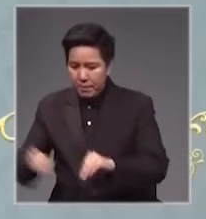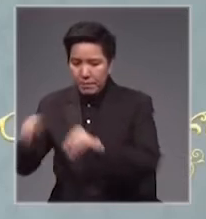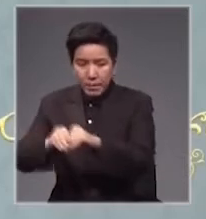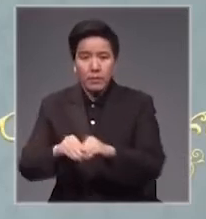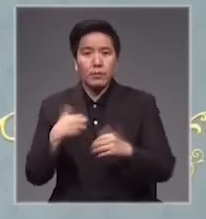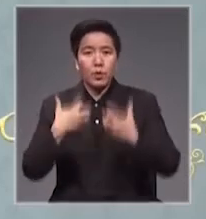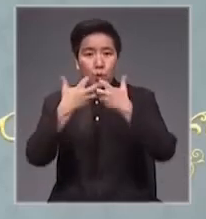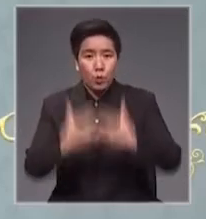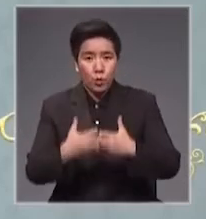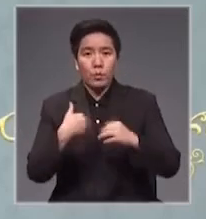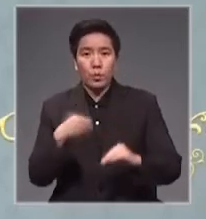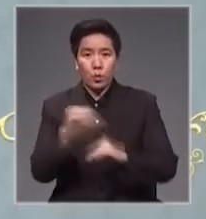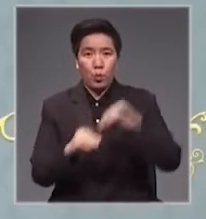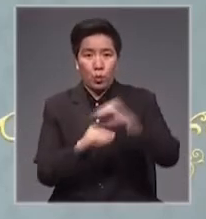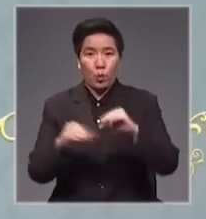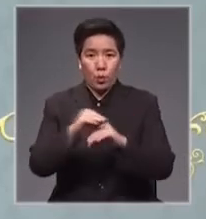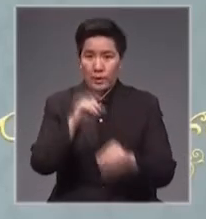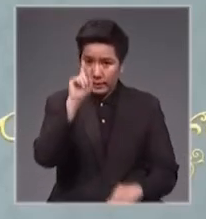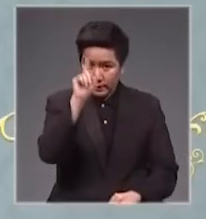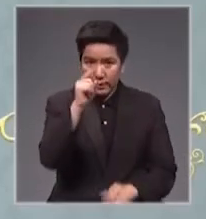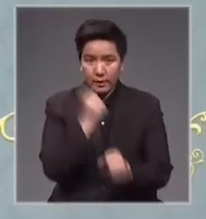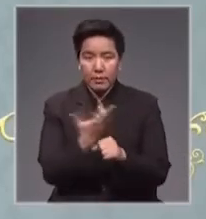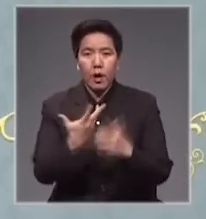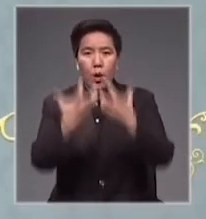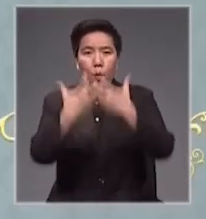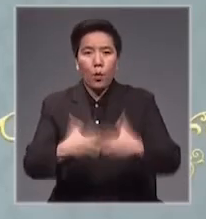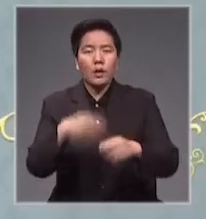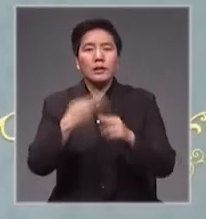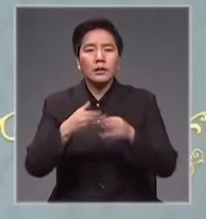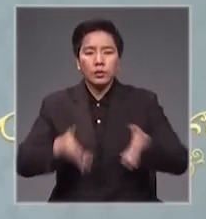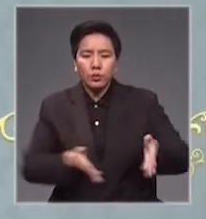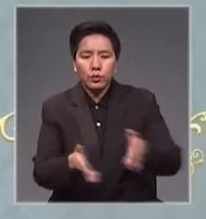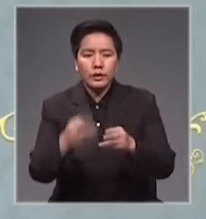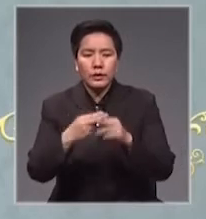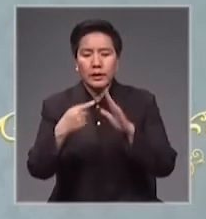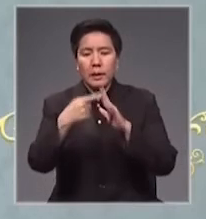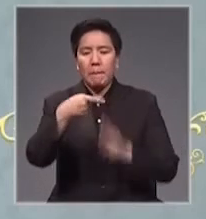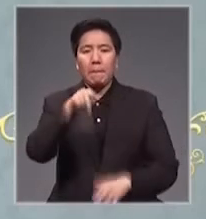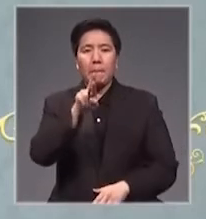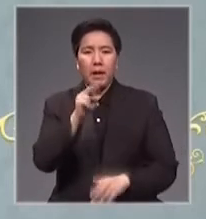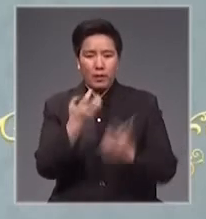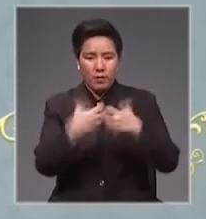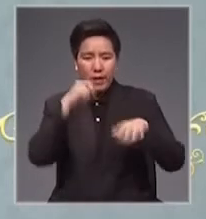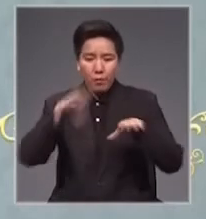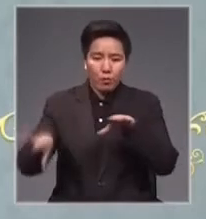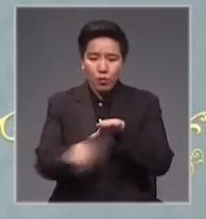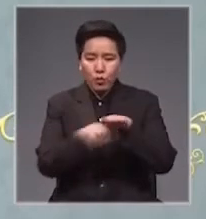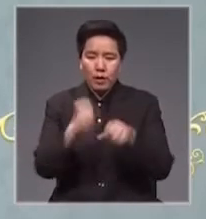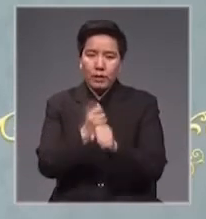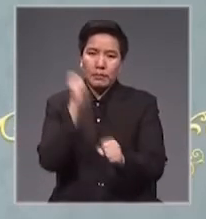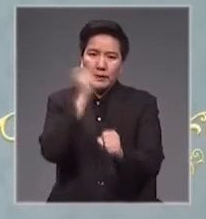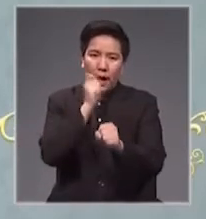การหนึ่งกำลังให้ทำอยู่นะครับโครงการโรงสูบน้ำคลองเปรมประชากรซึ่งก็ต้องใช้งบประมาณจำนวนมากและใช้เวลาในการก่อสร้างแต่